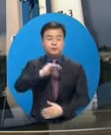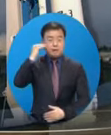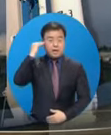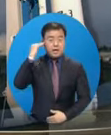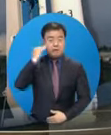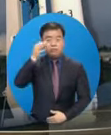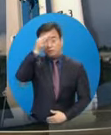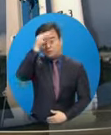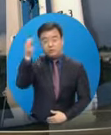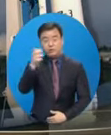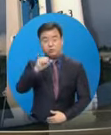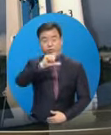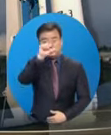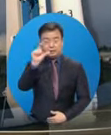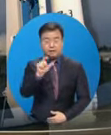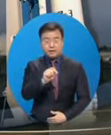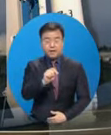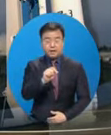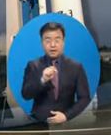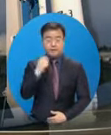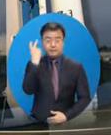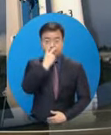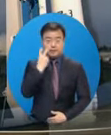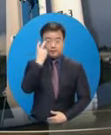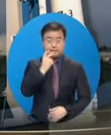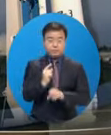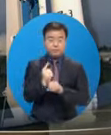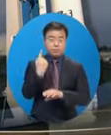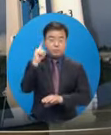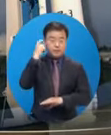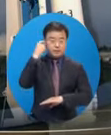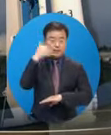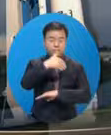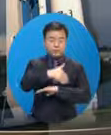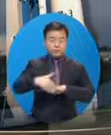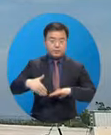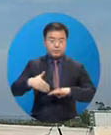쏘아 올린다고 하는데요. 나루 우주센터 현지에서 서연아 기자입니다.